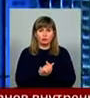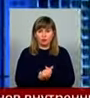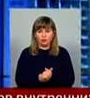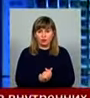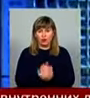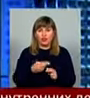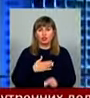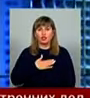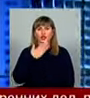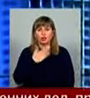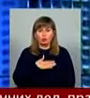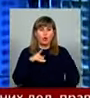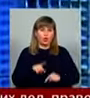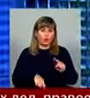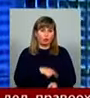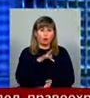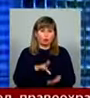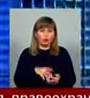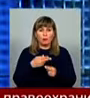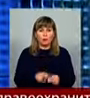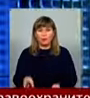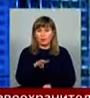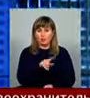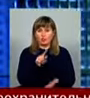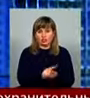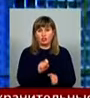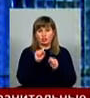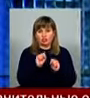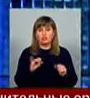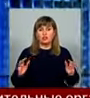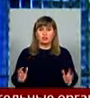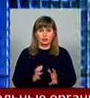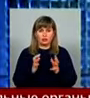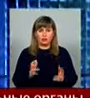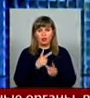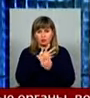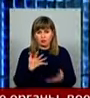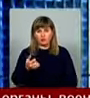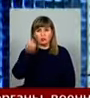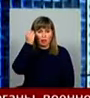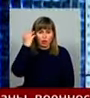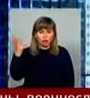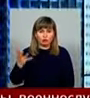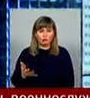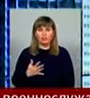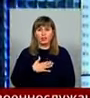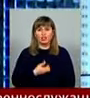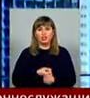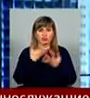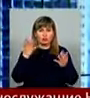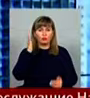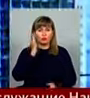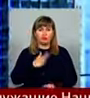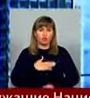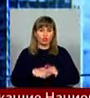наш любимый и родной город, поэтому мы должны его защитить и сохранить. Проявите благоразумие. Наше светлое будущее в